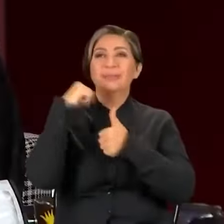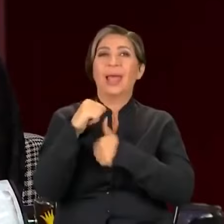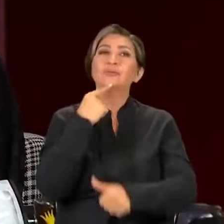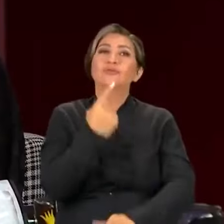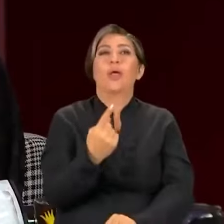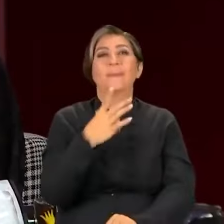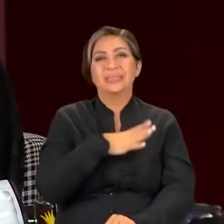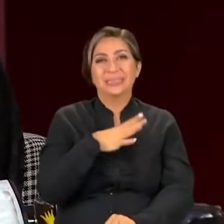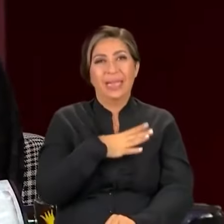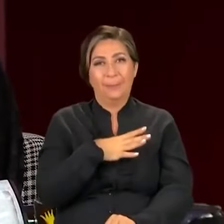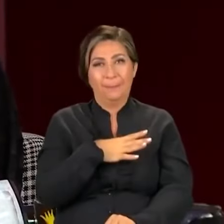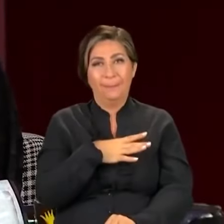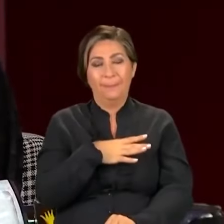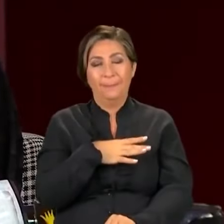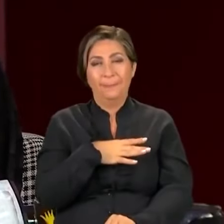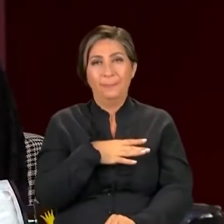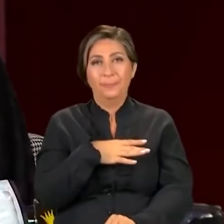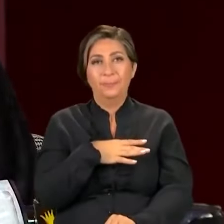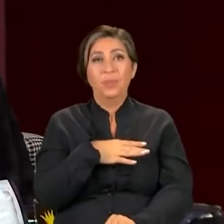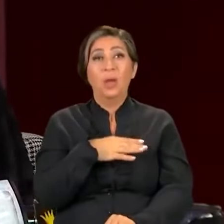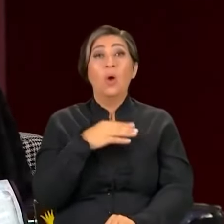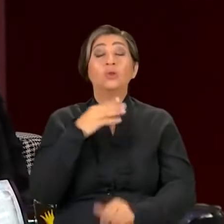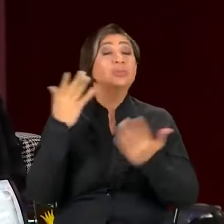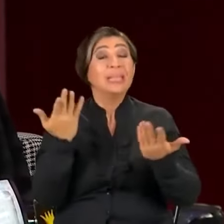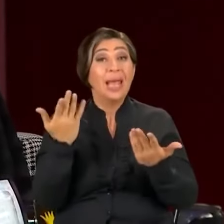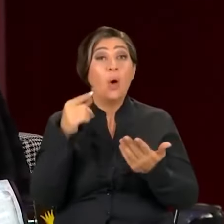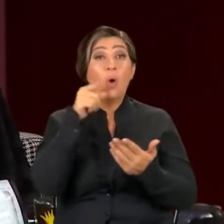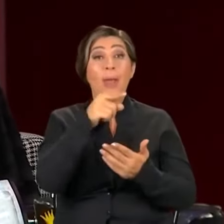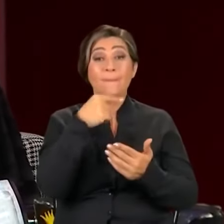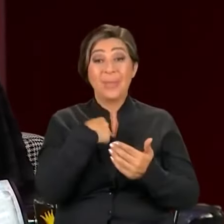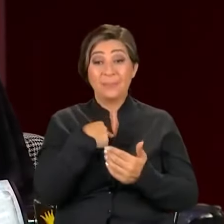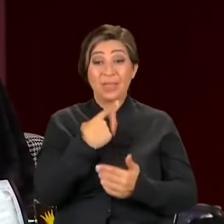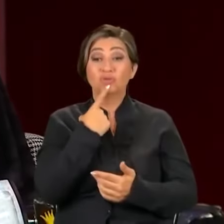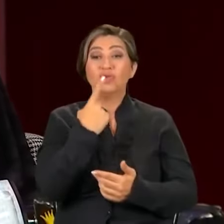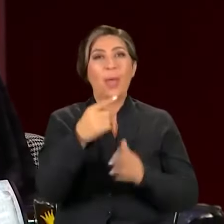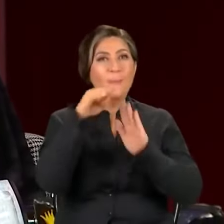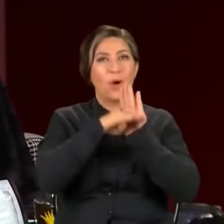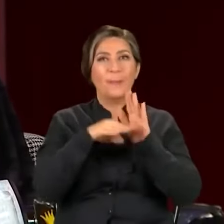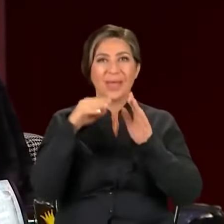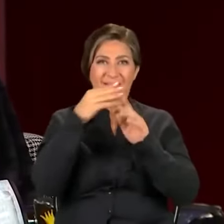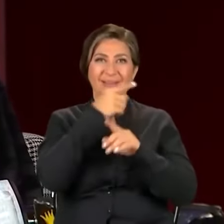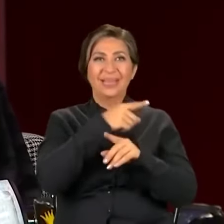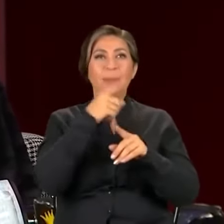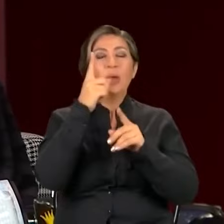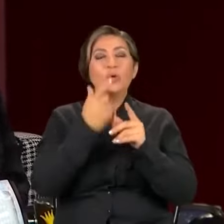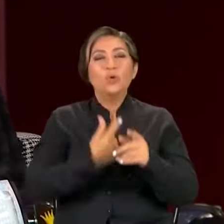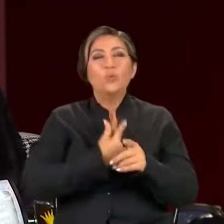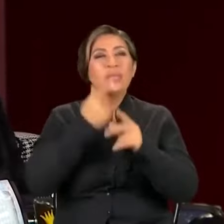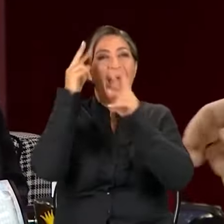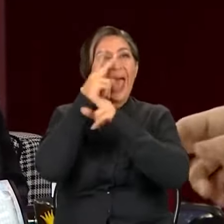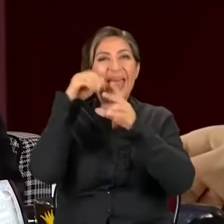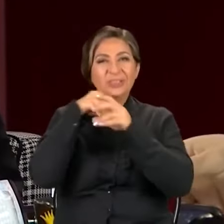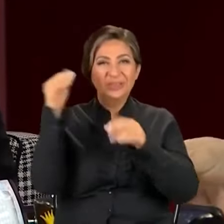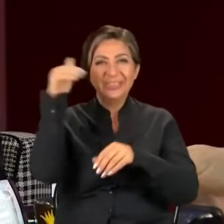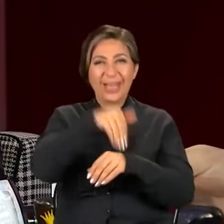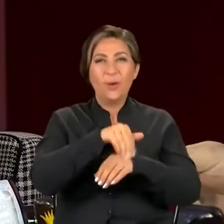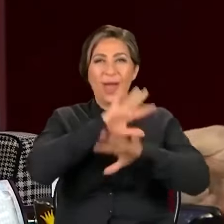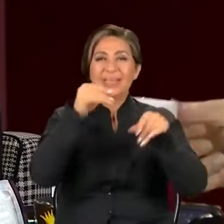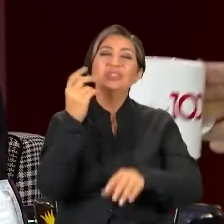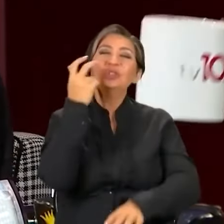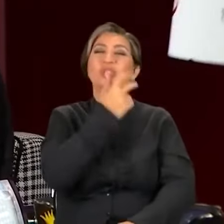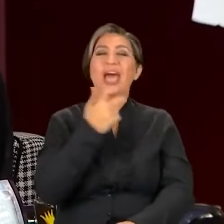söylemek istedim. O çünkü oraya benimle söyledi bir umut ve hayal için geliyor ya herkes, işte